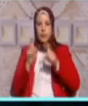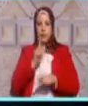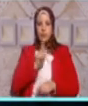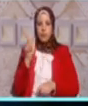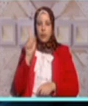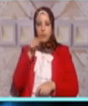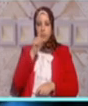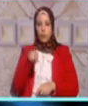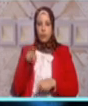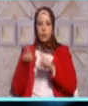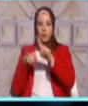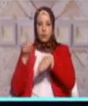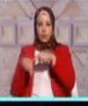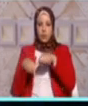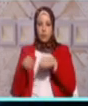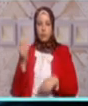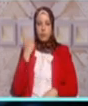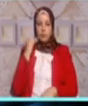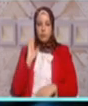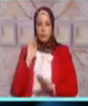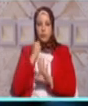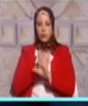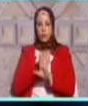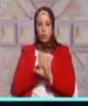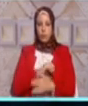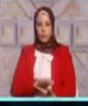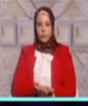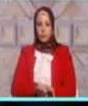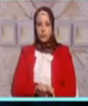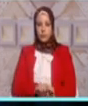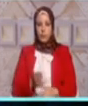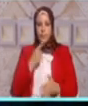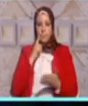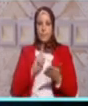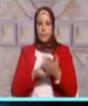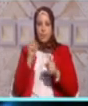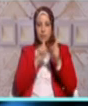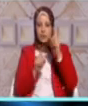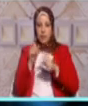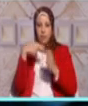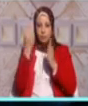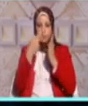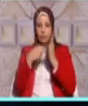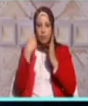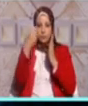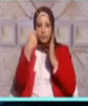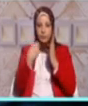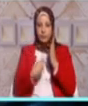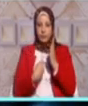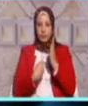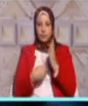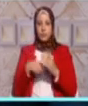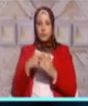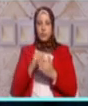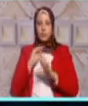خلال، عشان كده في ناس كتير قوي بتقول لك احنا اتظلمنا وما خدناش درجات، هتاخد درجات ايه اذا كانت الاجابه الف وانت اخترت ب، فانا هدي لك عليها ايه؟